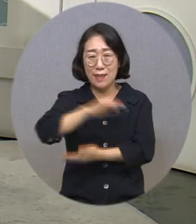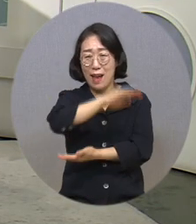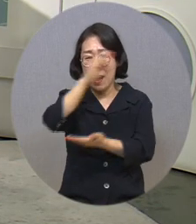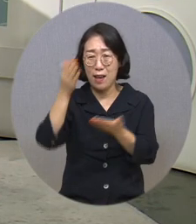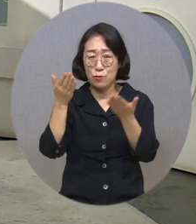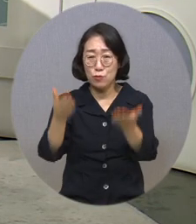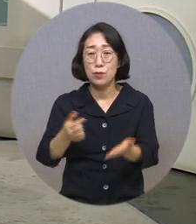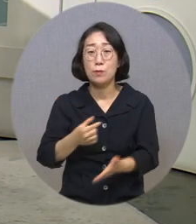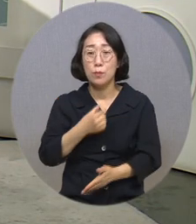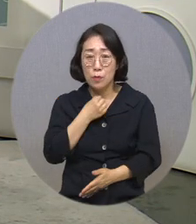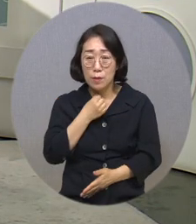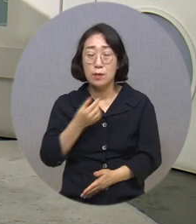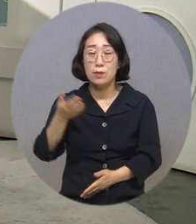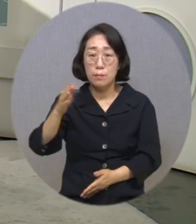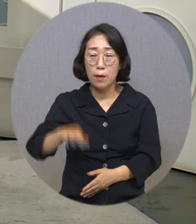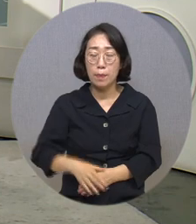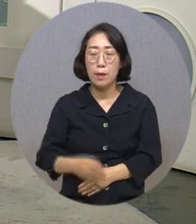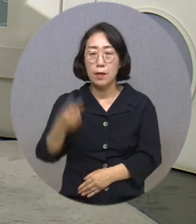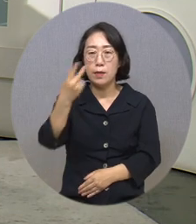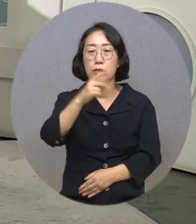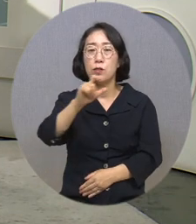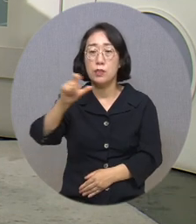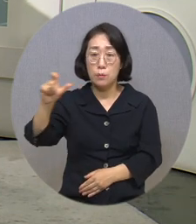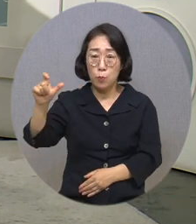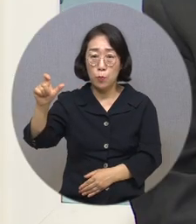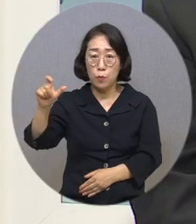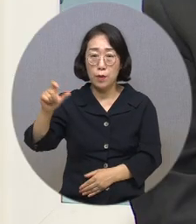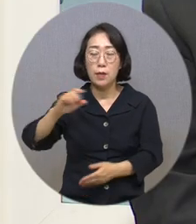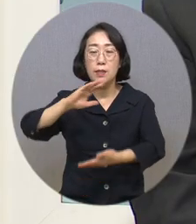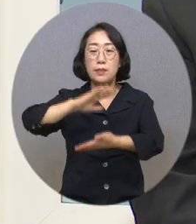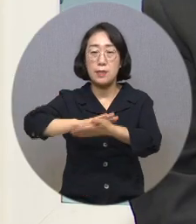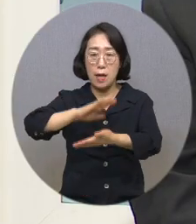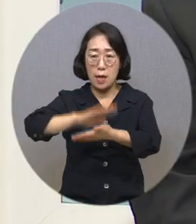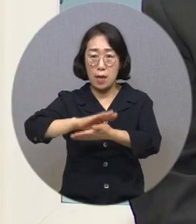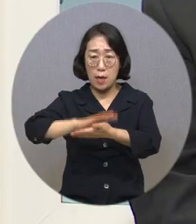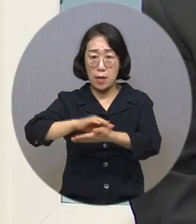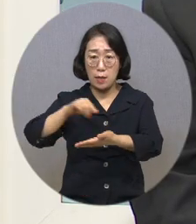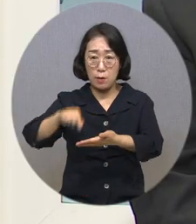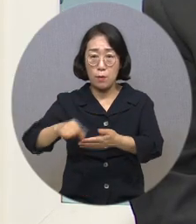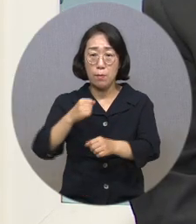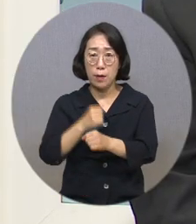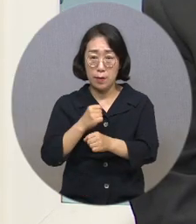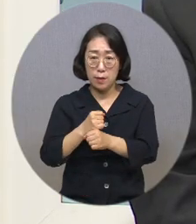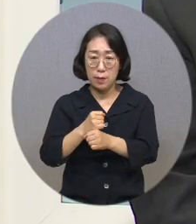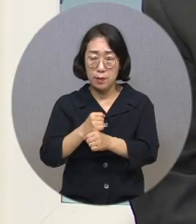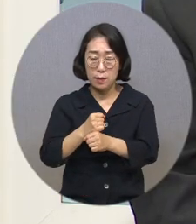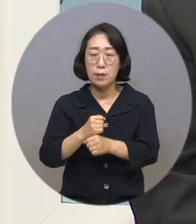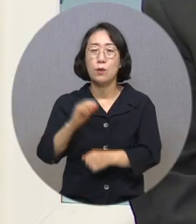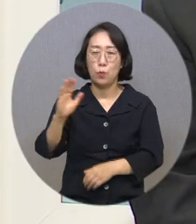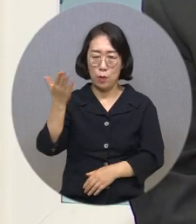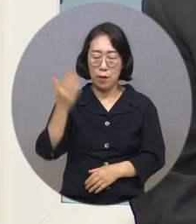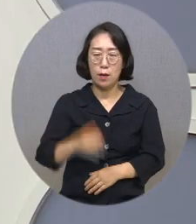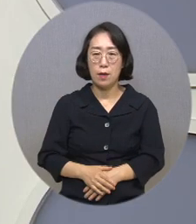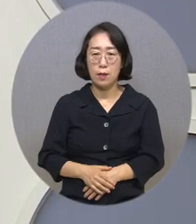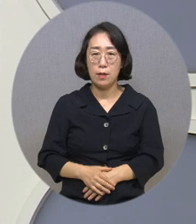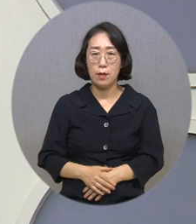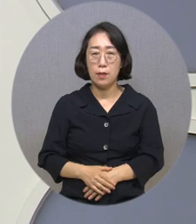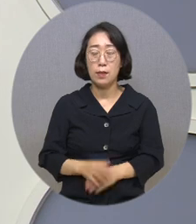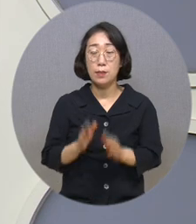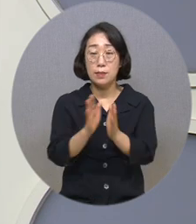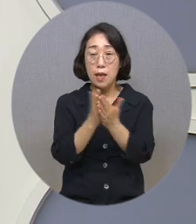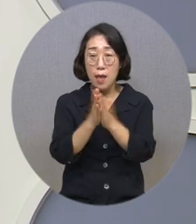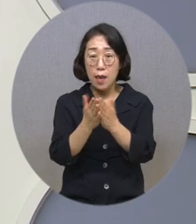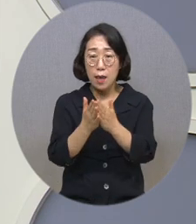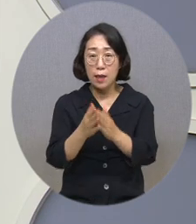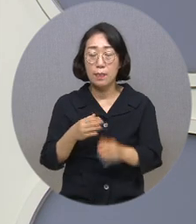그 희망을 이긴다. 그때 2015년에 내가 이 책을 쓰지 않고는 근데 그 책은 사실은 어떻게